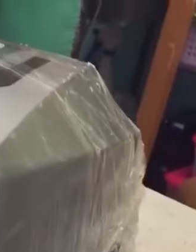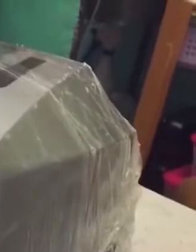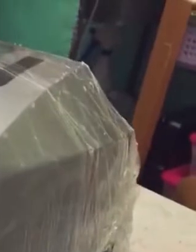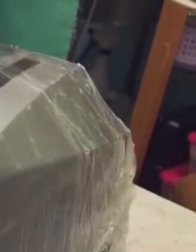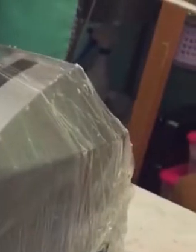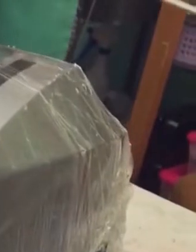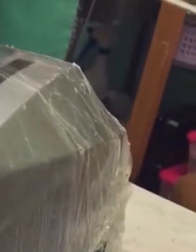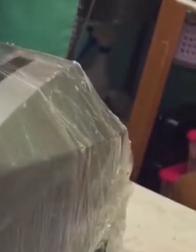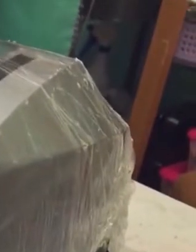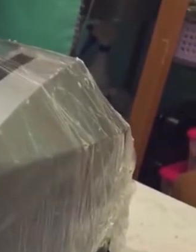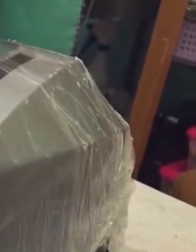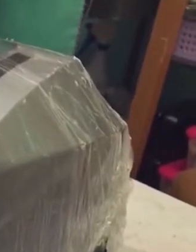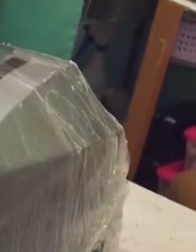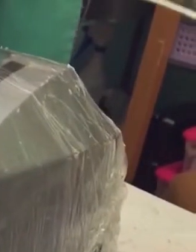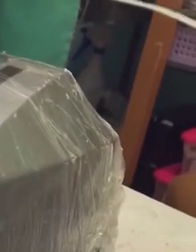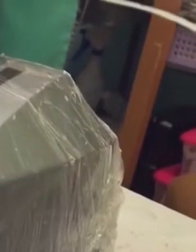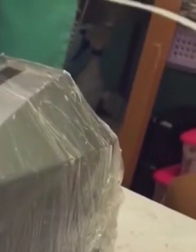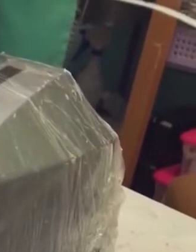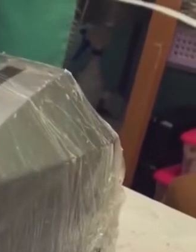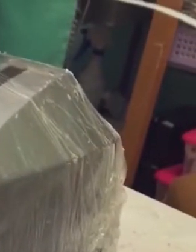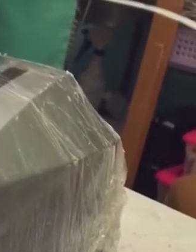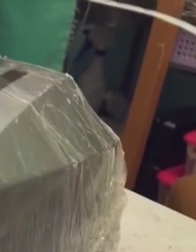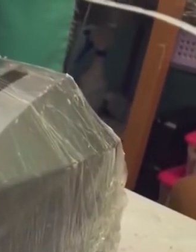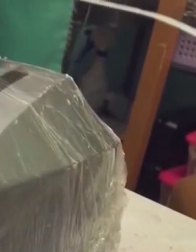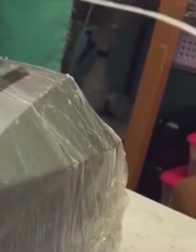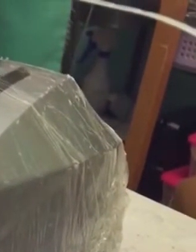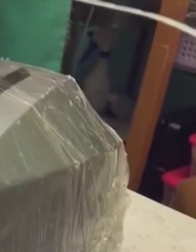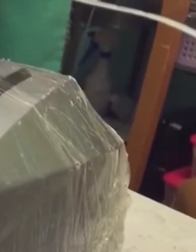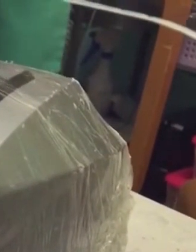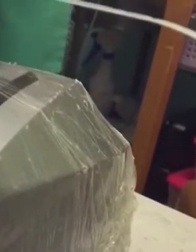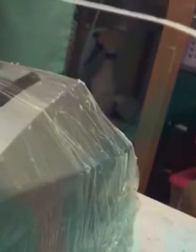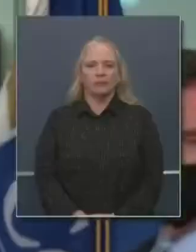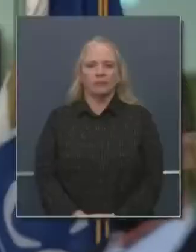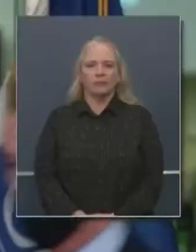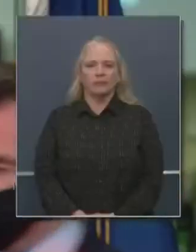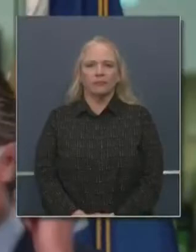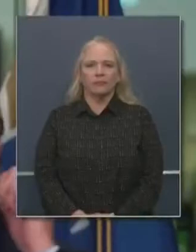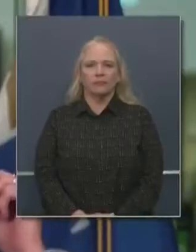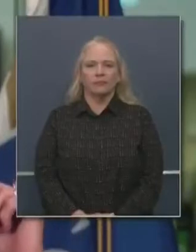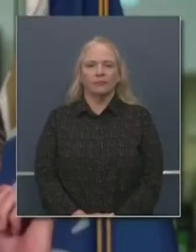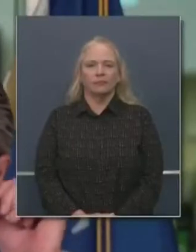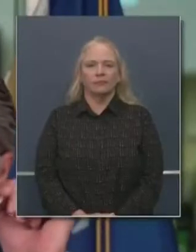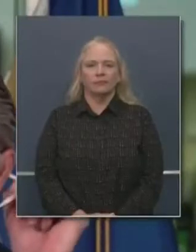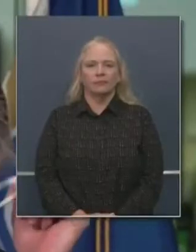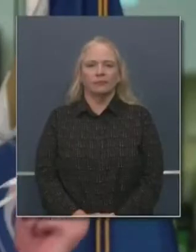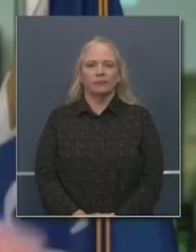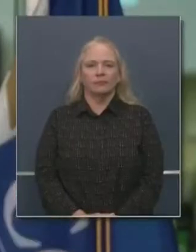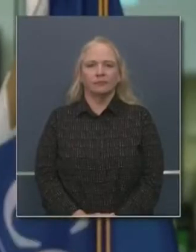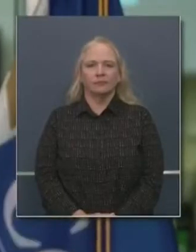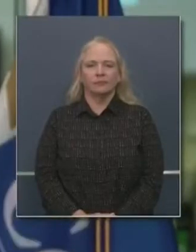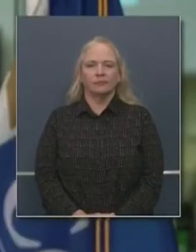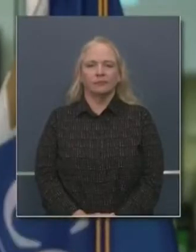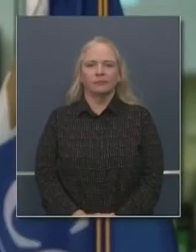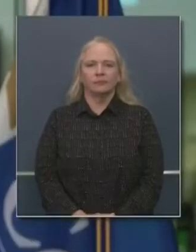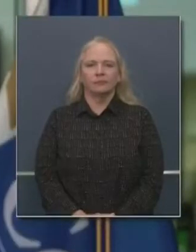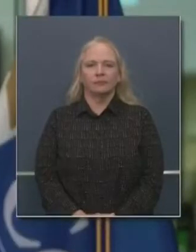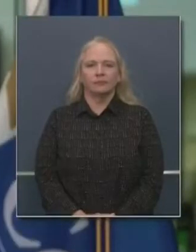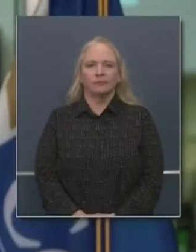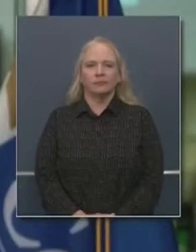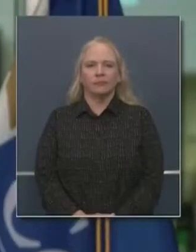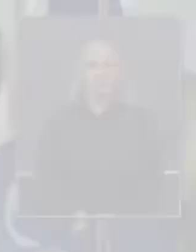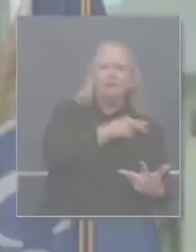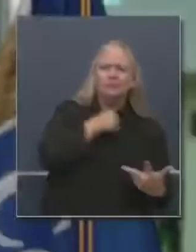l'élargissement à tout l'État de la fermeture des bars, salles de restaurants en intérieur, cinéma, zoos et aquariums. Right.